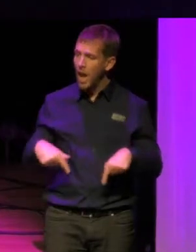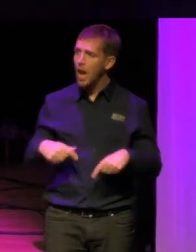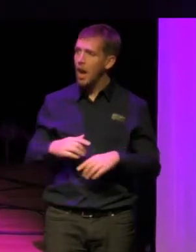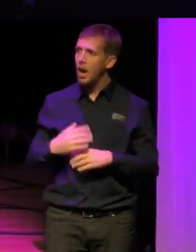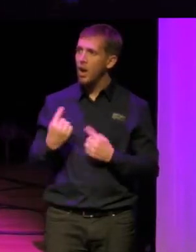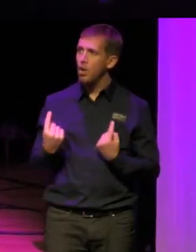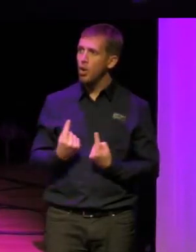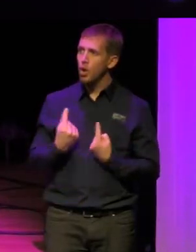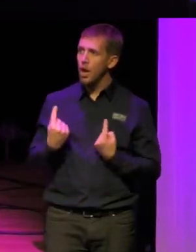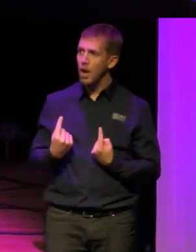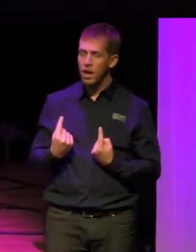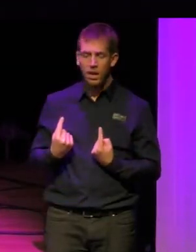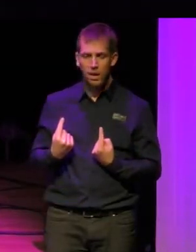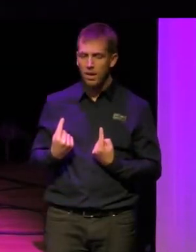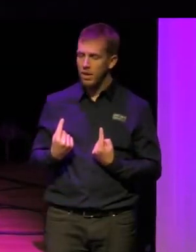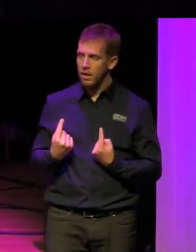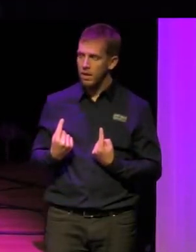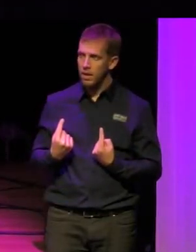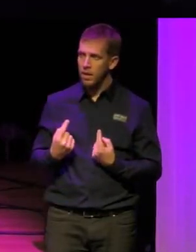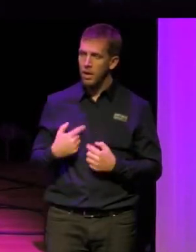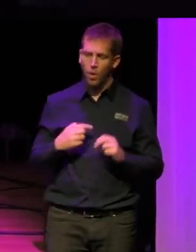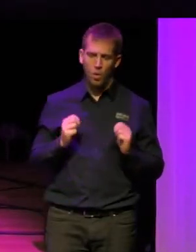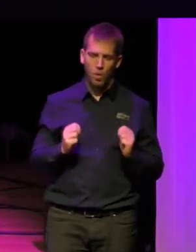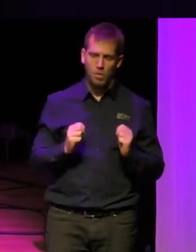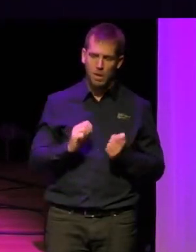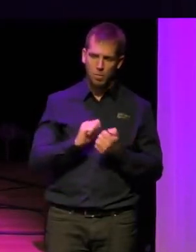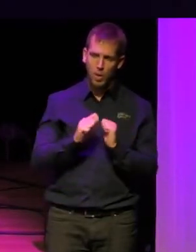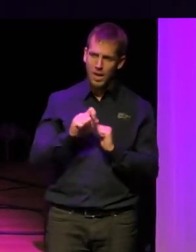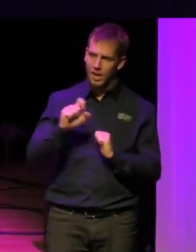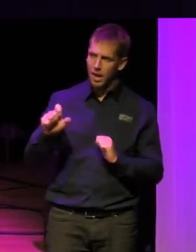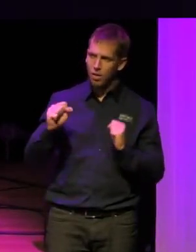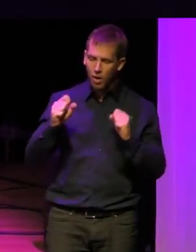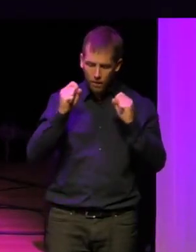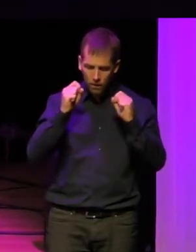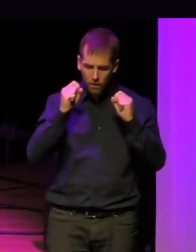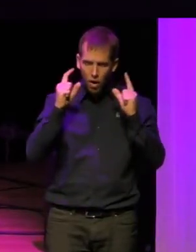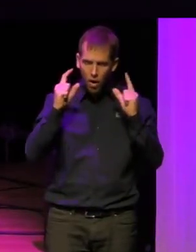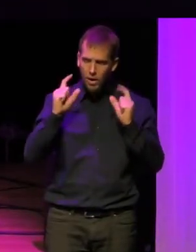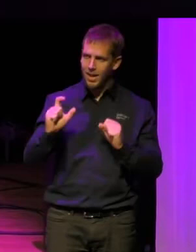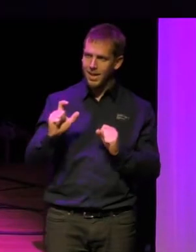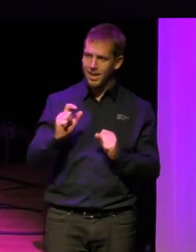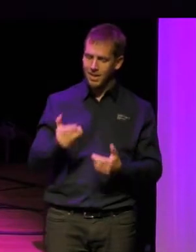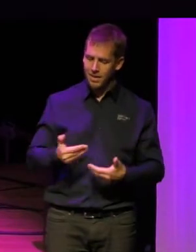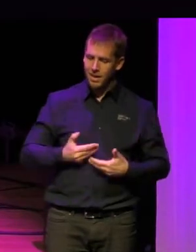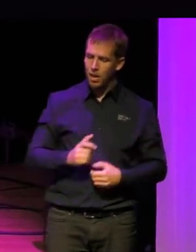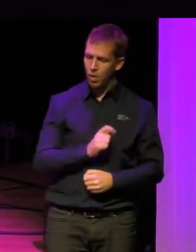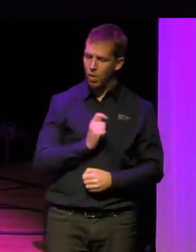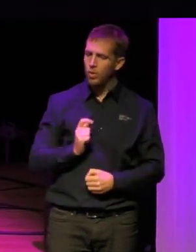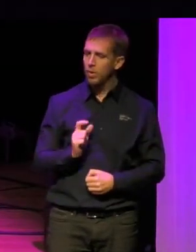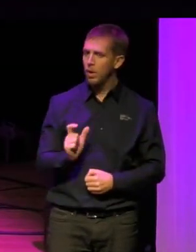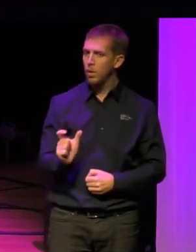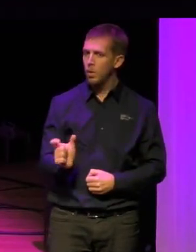likgiltighet. Jag hoppas att politikerna kommer att vakna och ge oss en chans